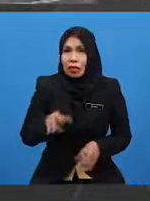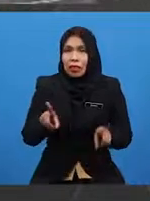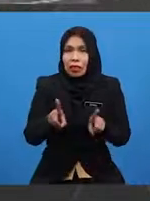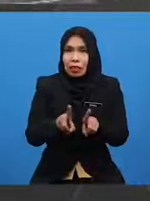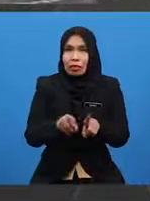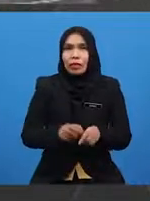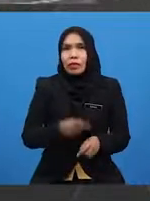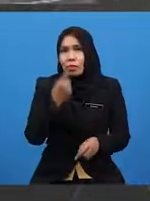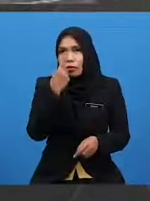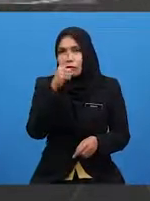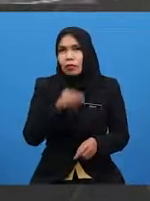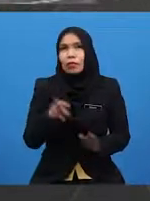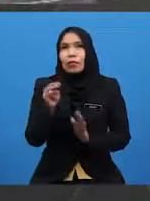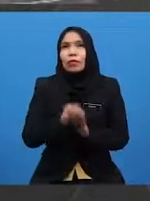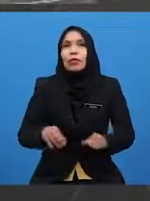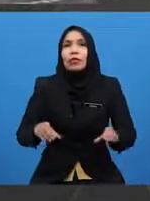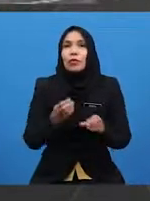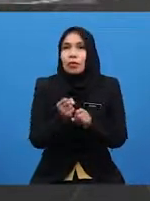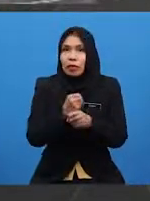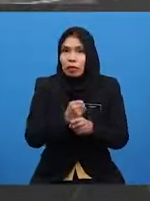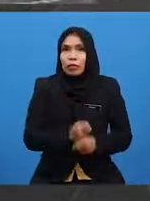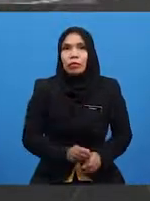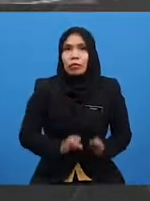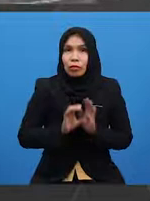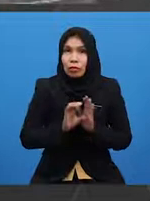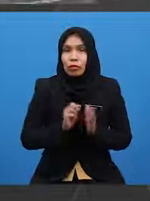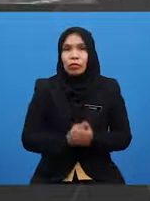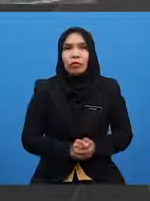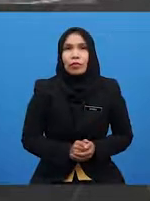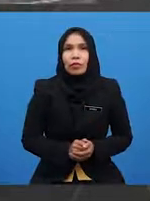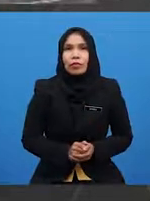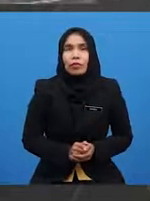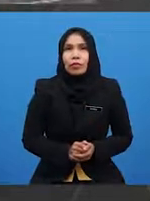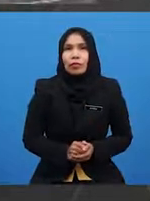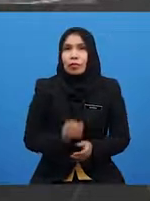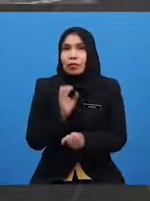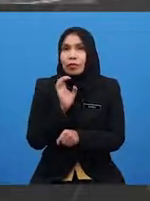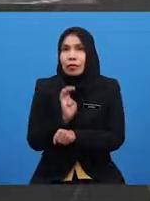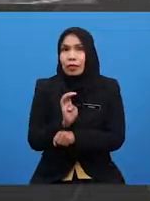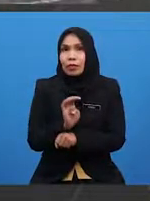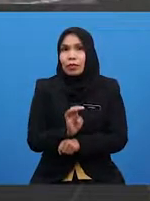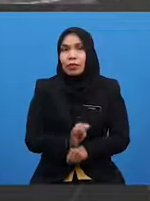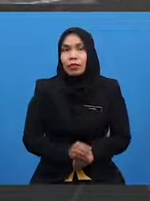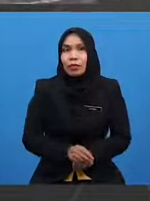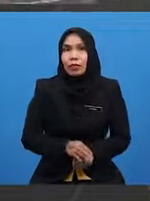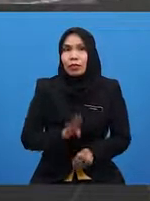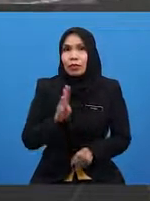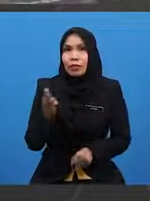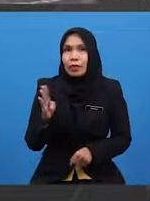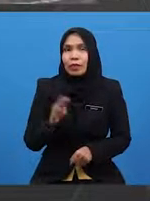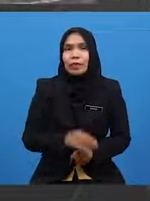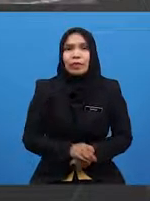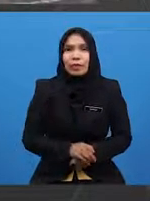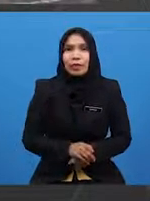digunakan untuk membuat bentuk. Contohnya, batu bata, kepingan besi, dan bongkah